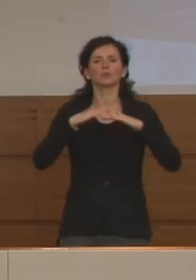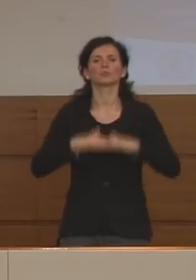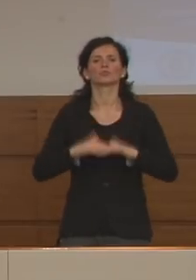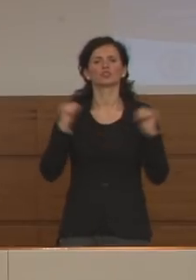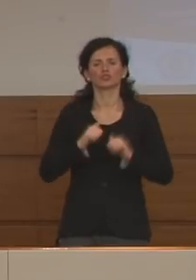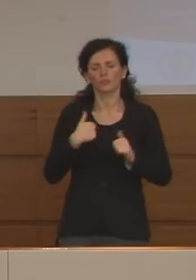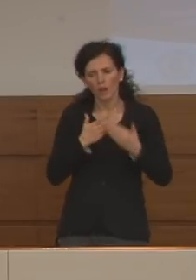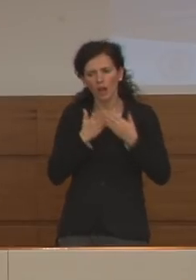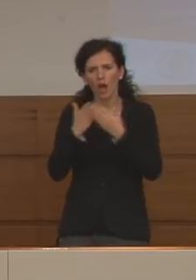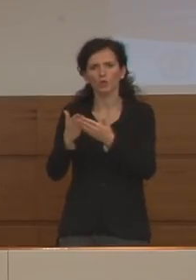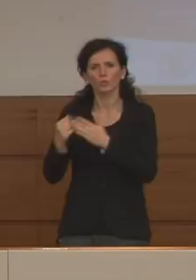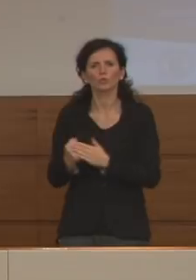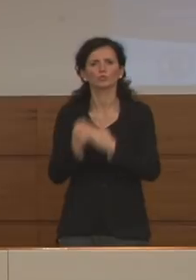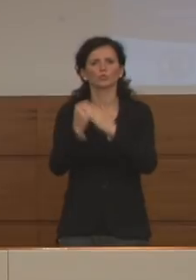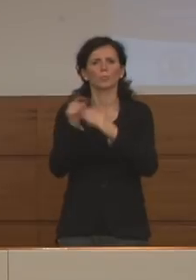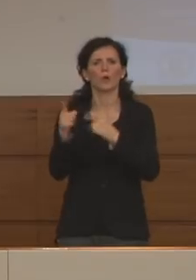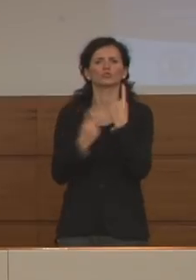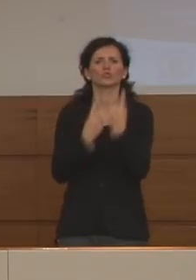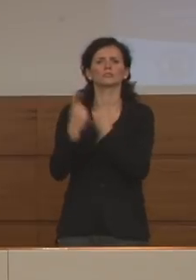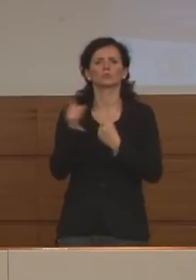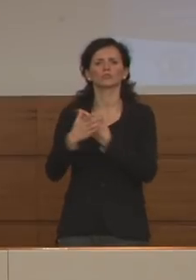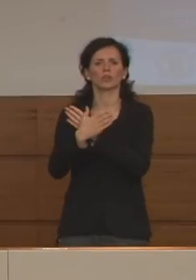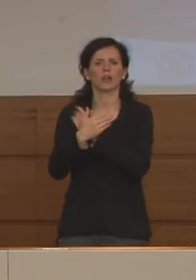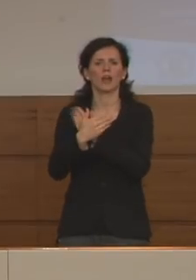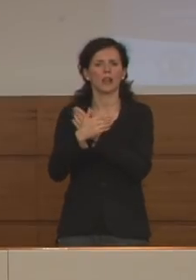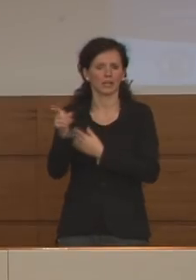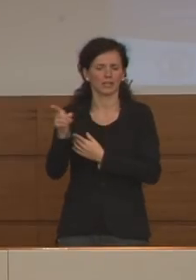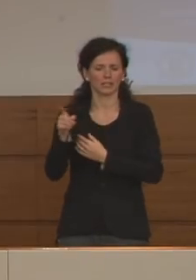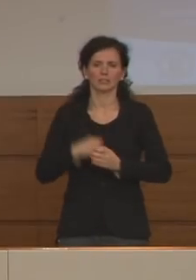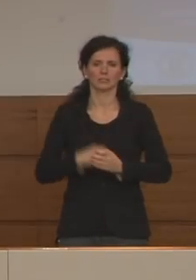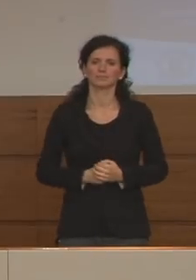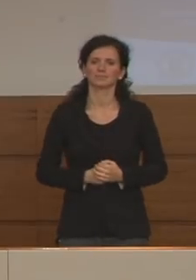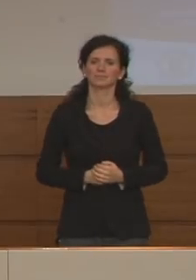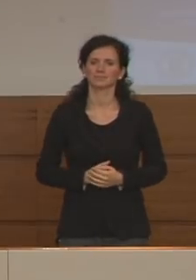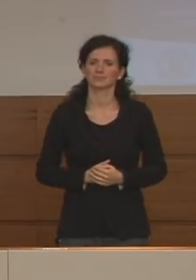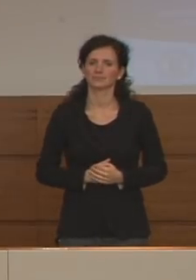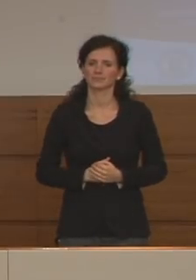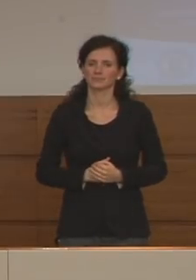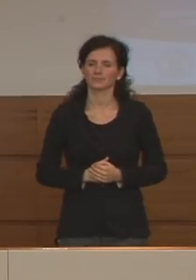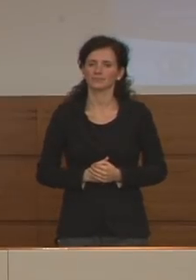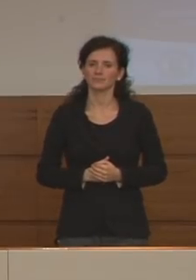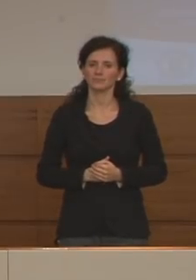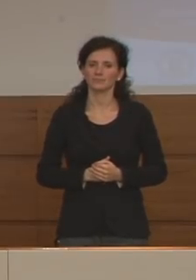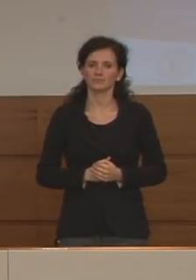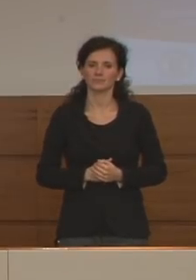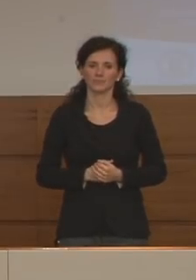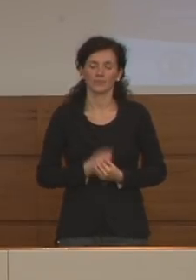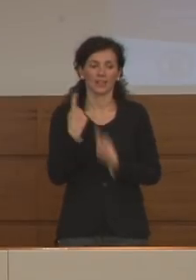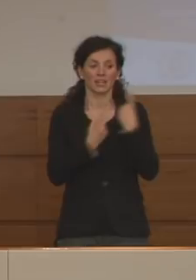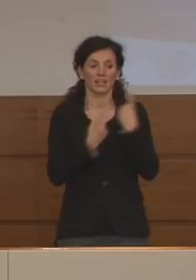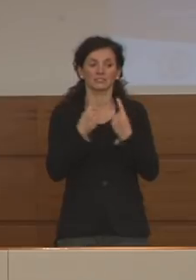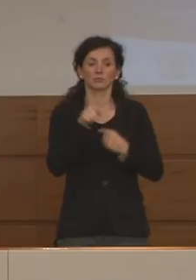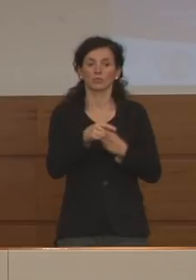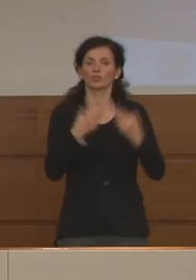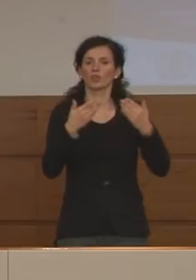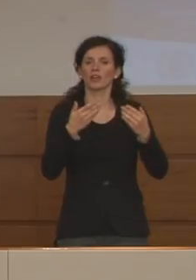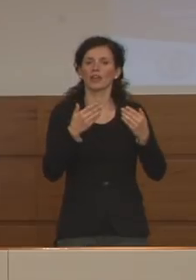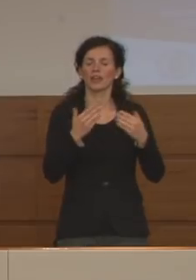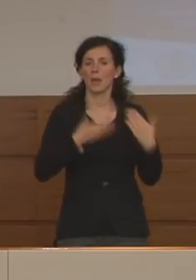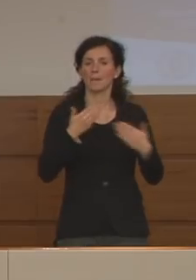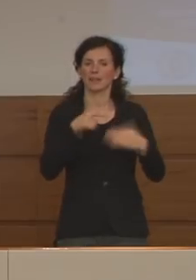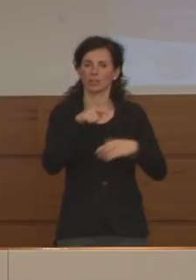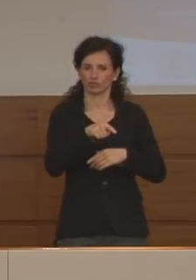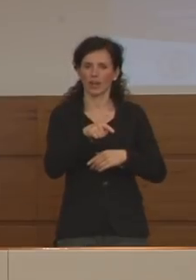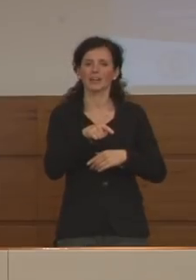intervenuto a supporto delle autorità albanesi per quanto riguarda le forze in campo oggi